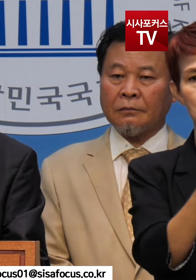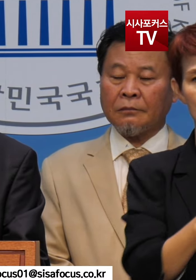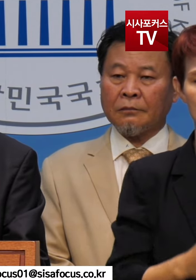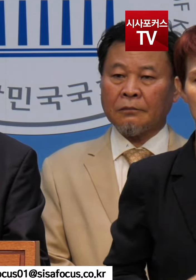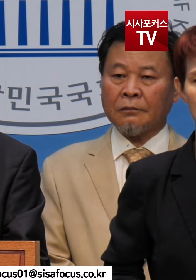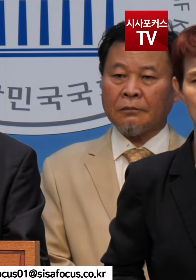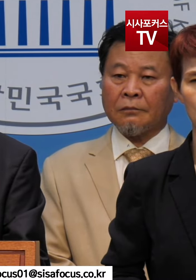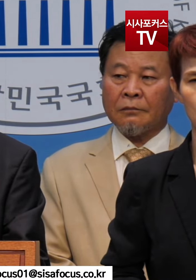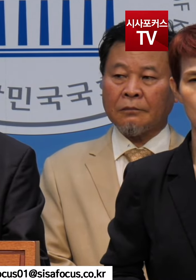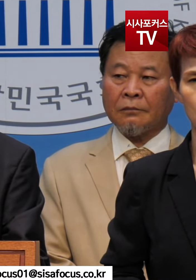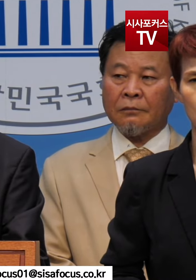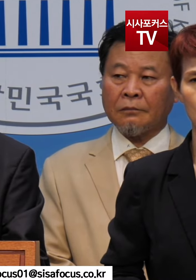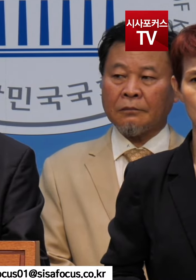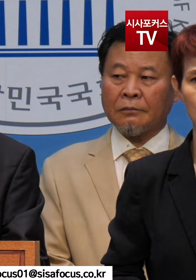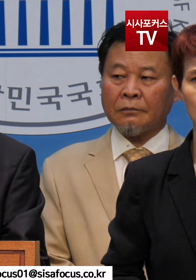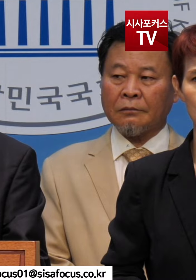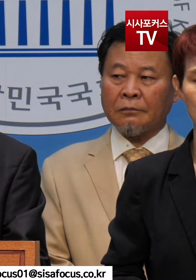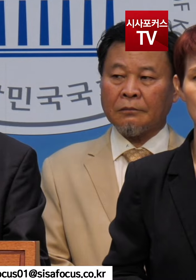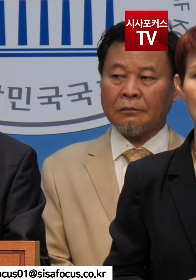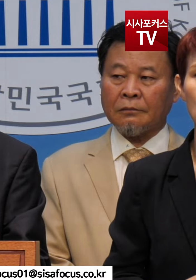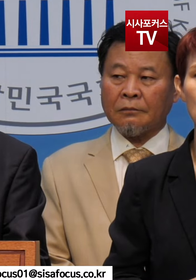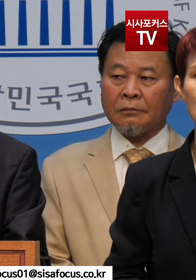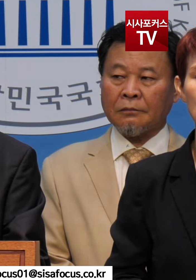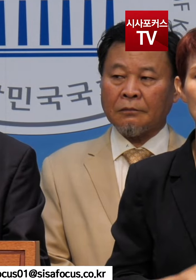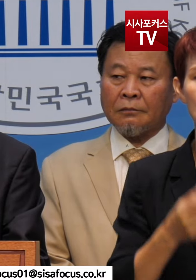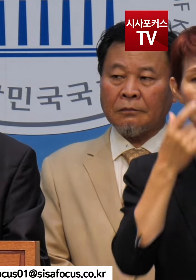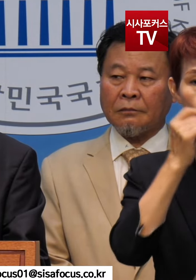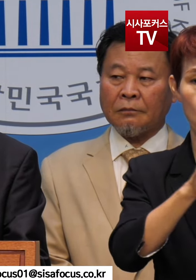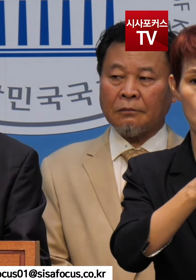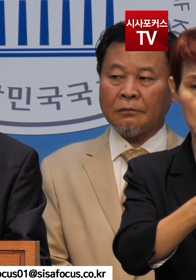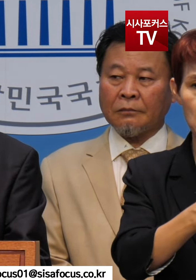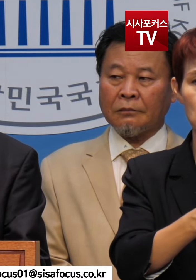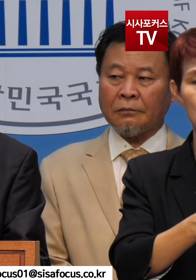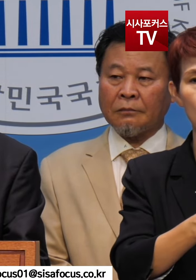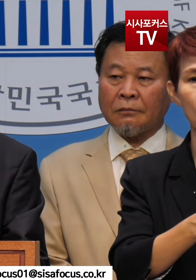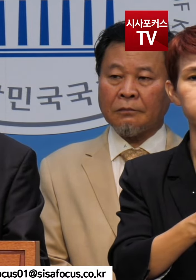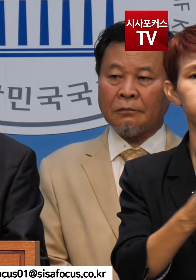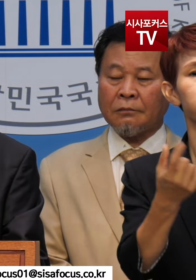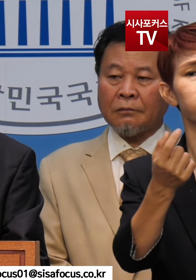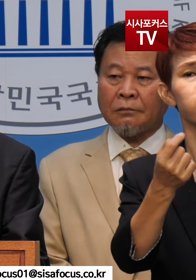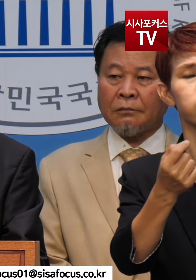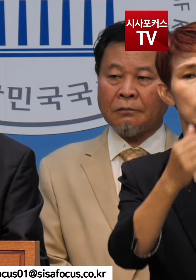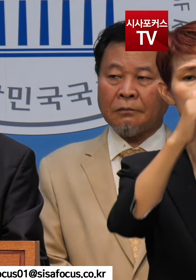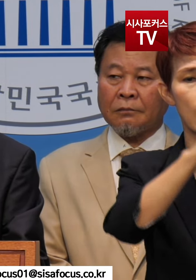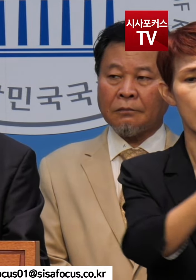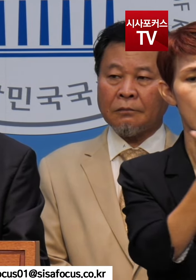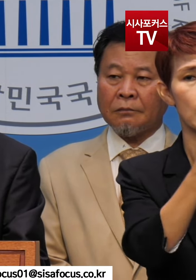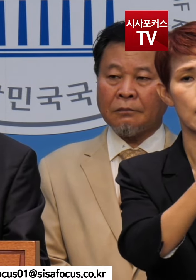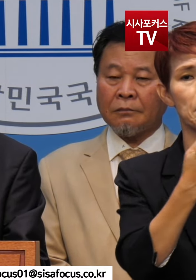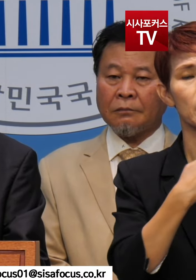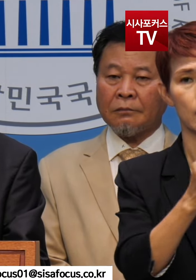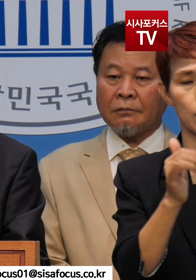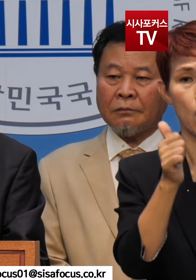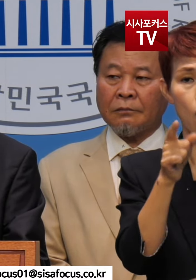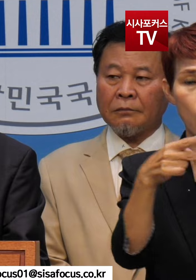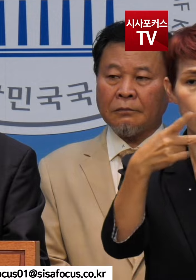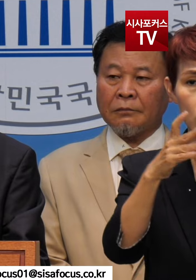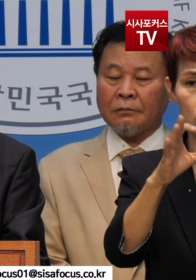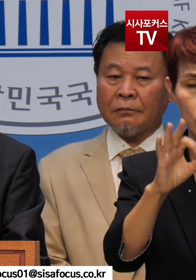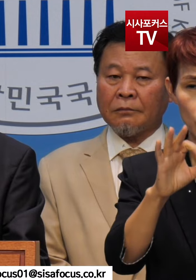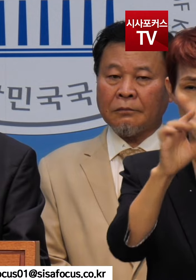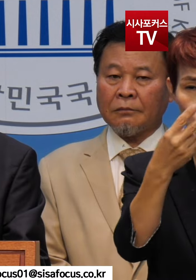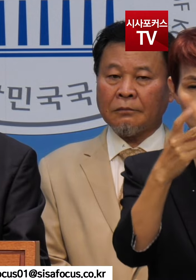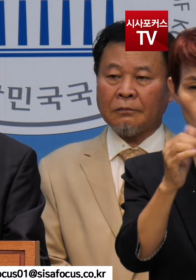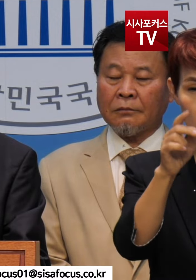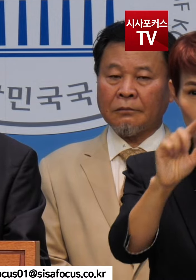반일종족주의의 공동저자로 익히 알려져 있는 인물이다. 허동현은 공산주의를 꿈꾼 홍범도 장군